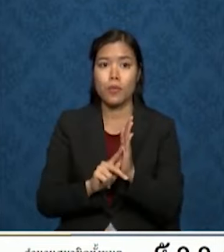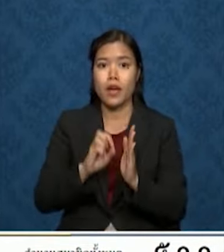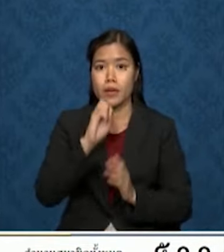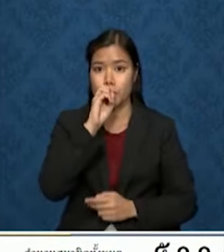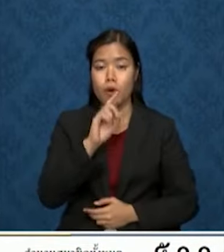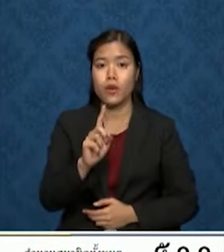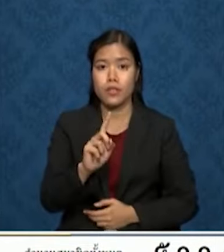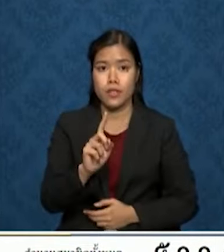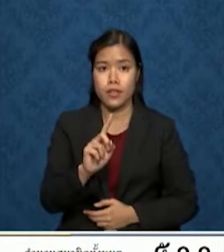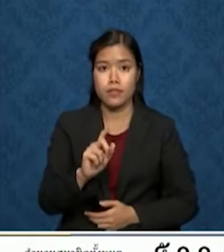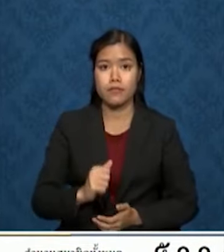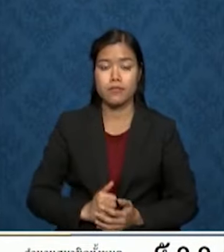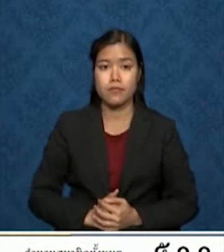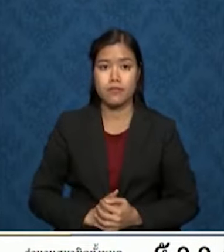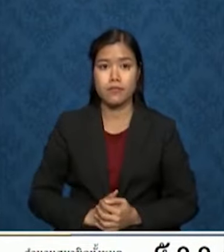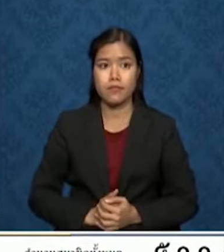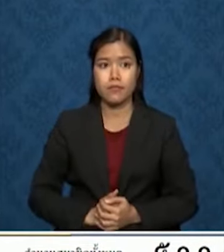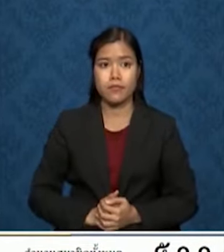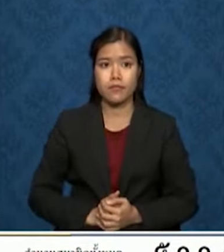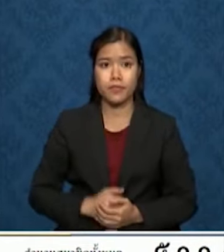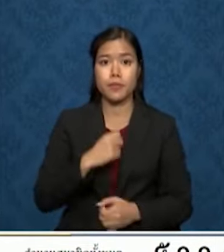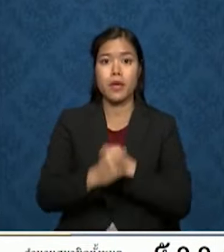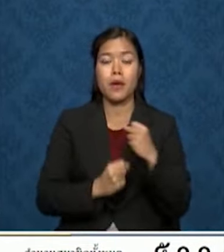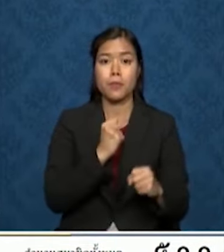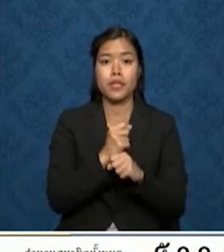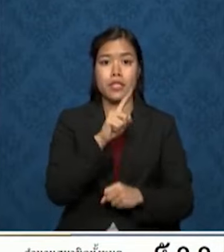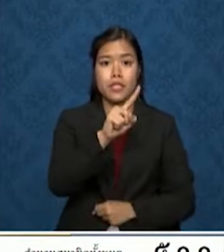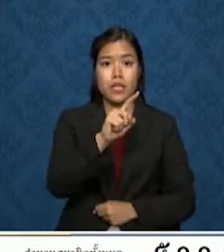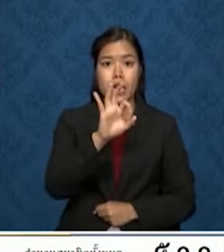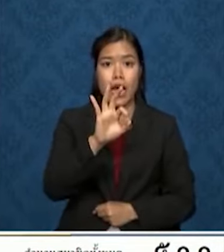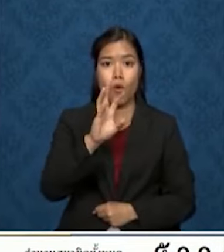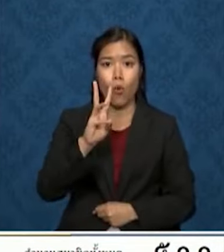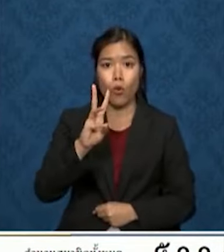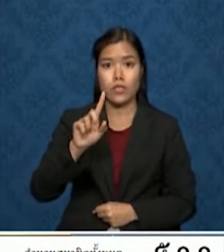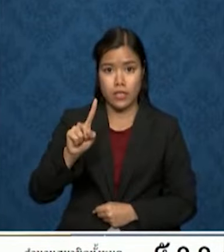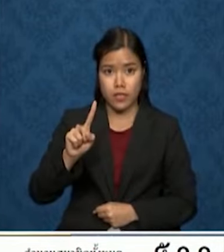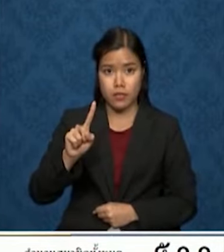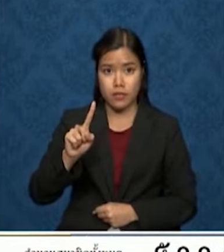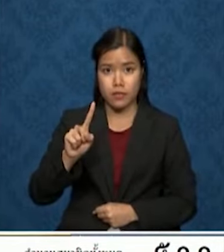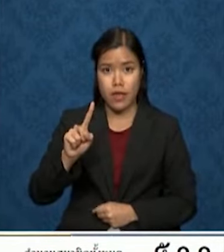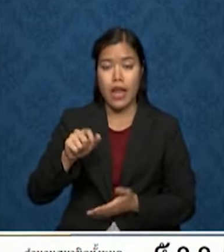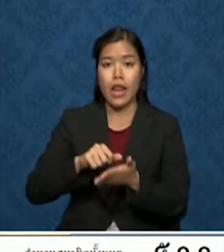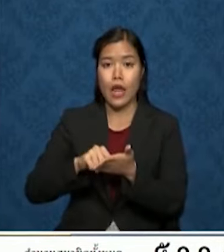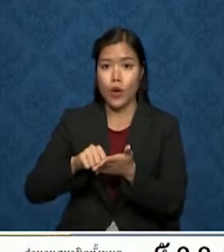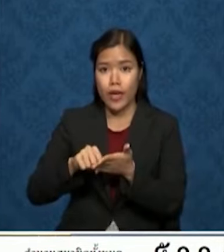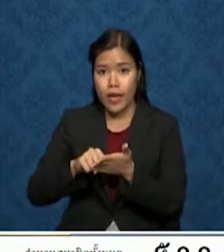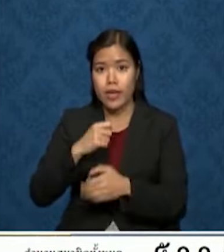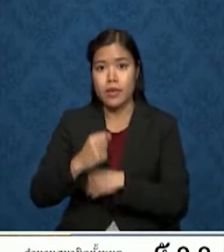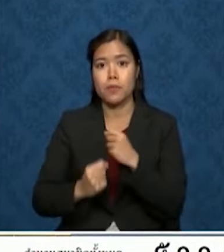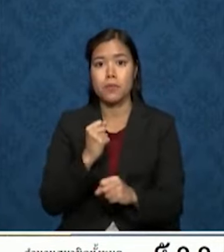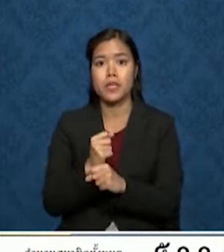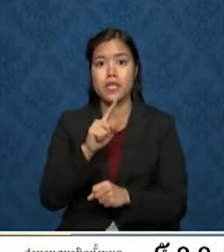ว Single Conversion Ornacritic ดักปี 1961 และพิธีสารแก้ไขเพ่มเติมเมปี 1972